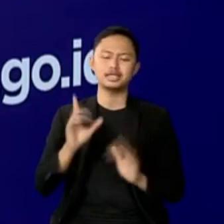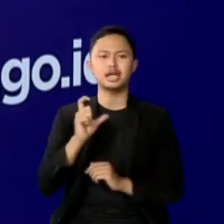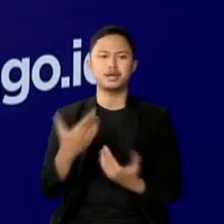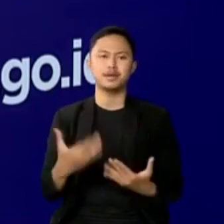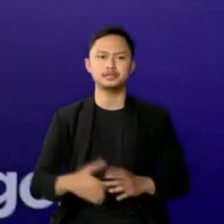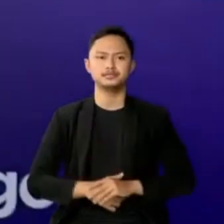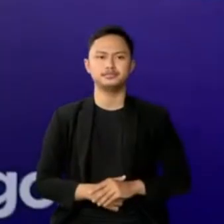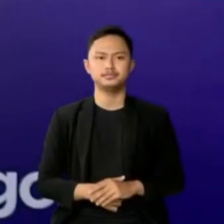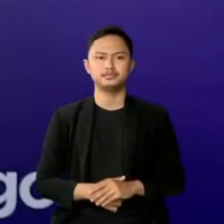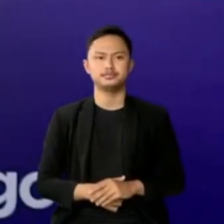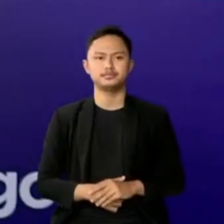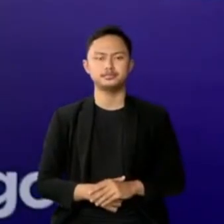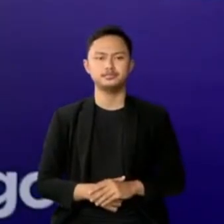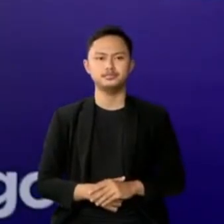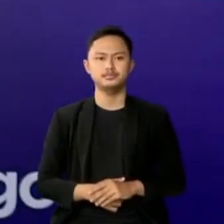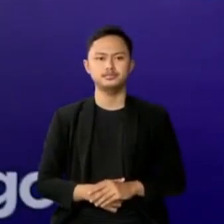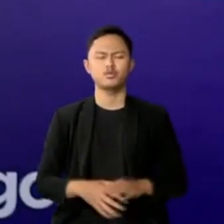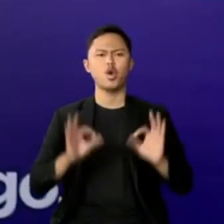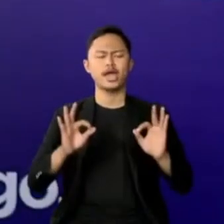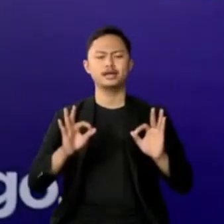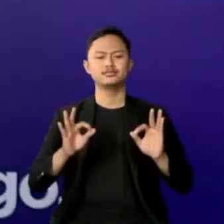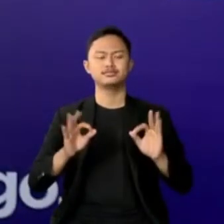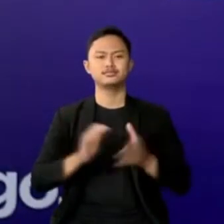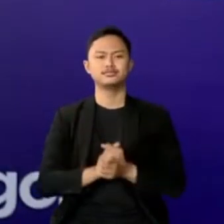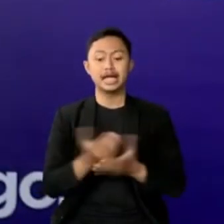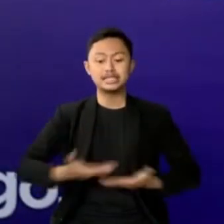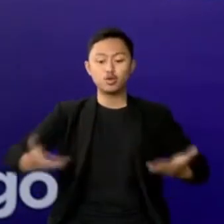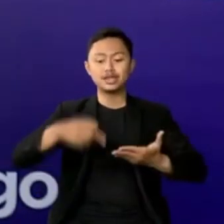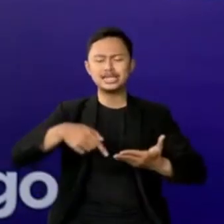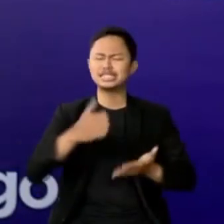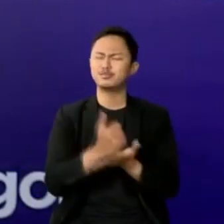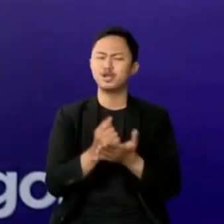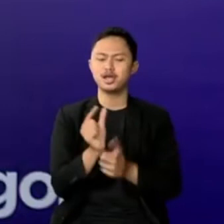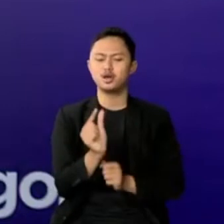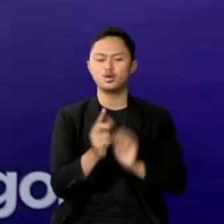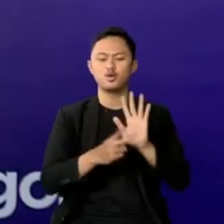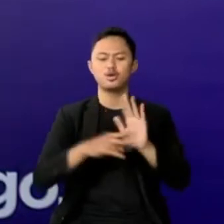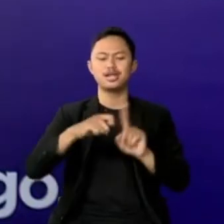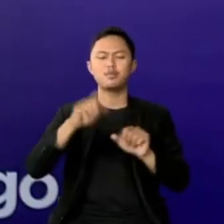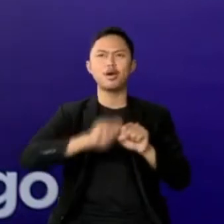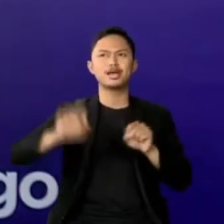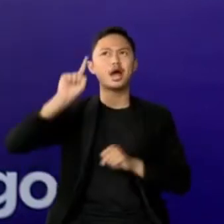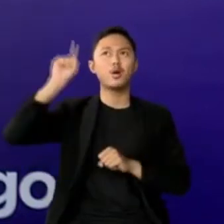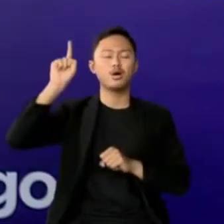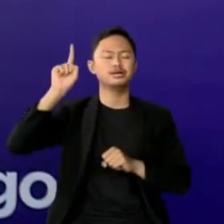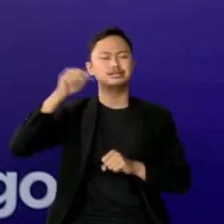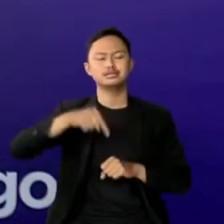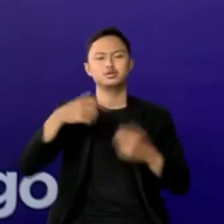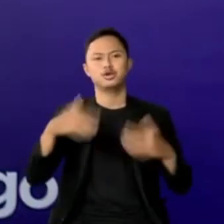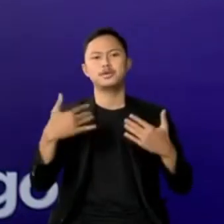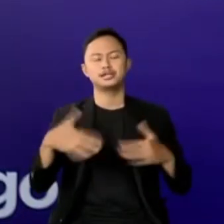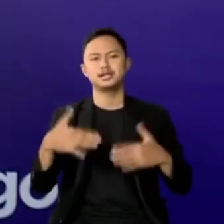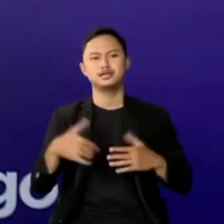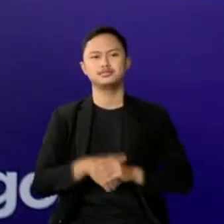ya jadi Kejadian ini nih unik Sebenarnya ini adalah ciptaannya Allah mesti yang berkuasa apa yang